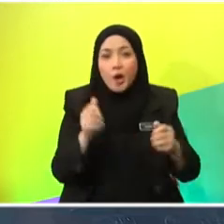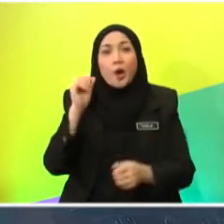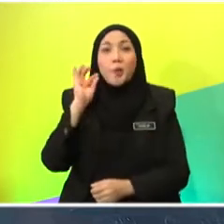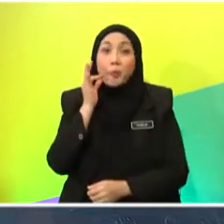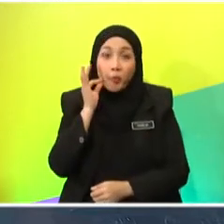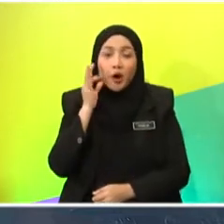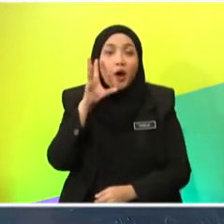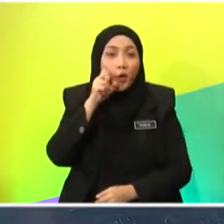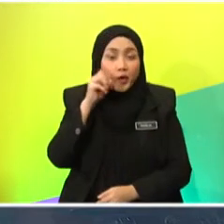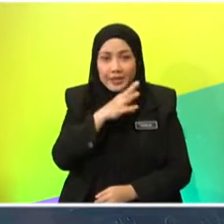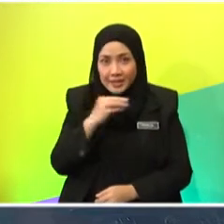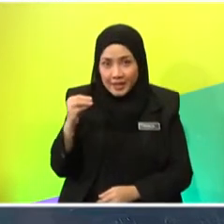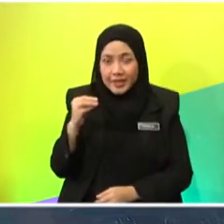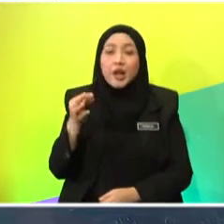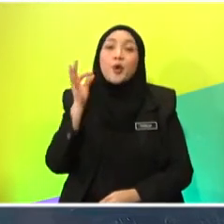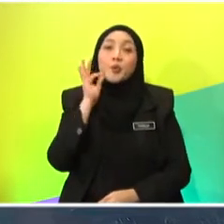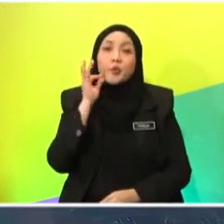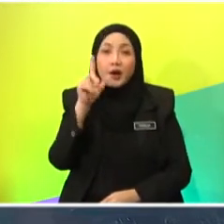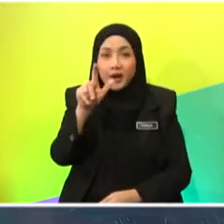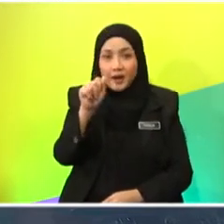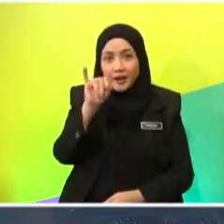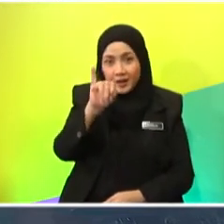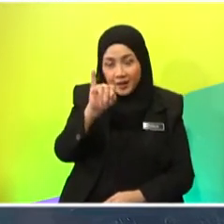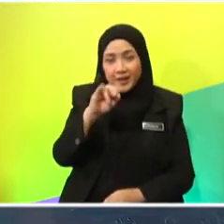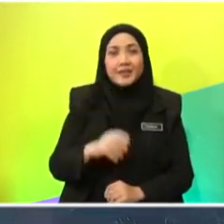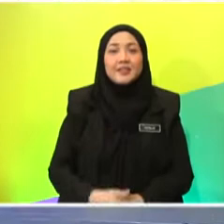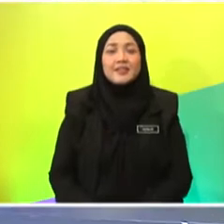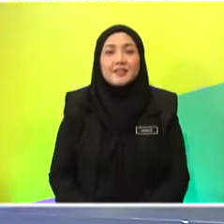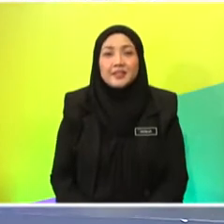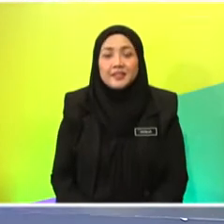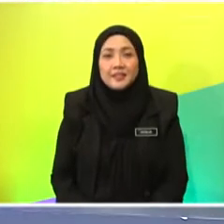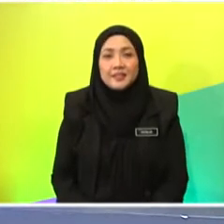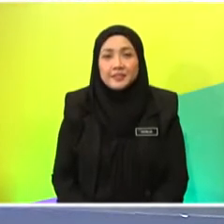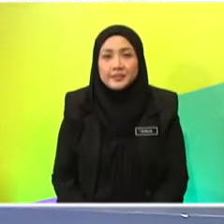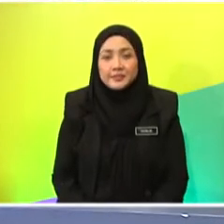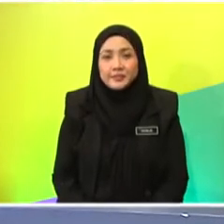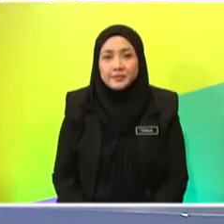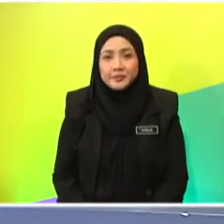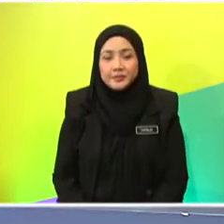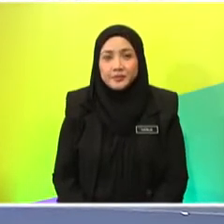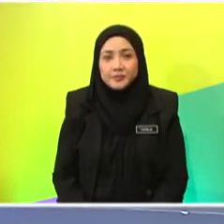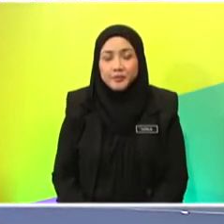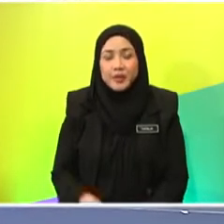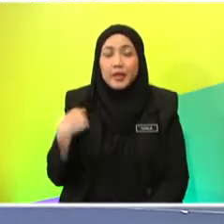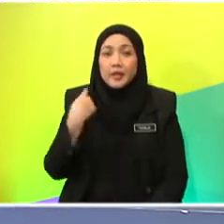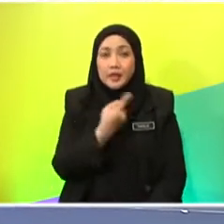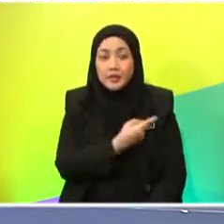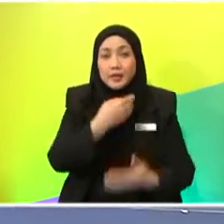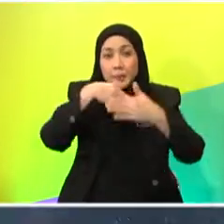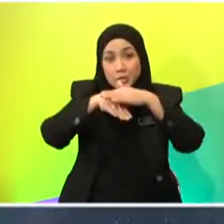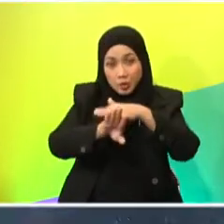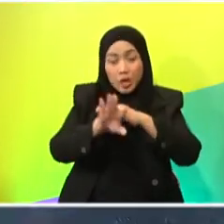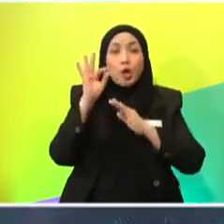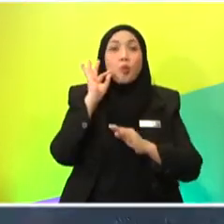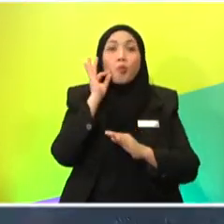di rumah pun nampak seluruh pemain di rumah kita masukkan buah yang seterusnya